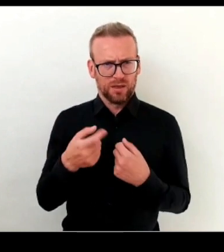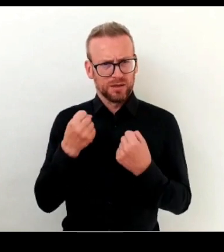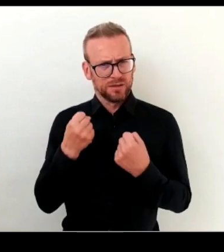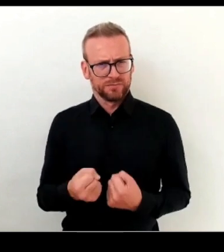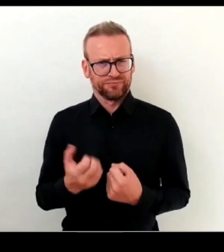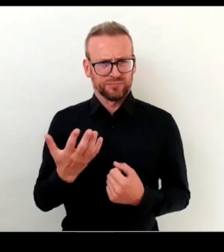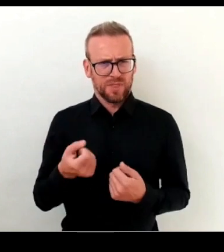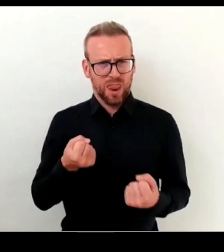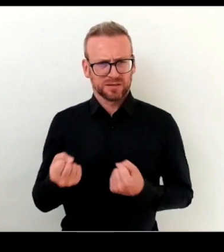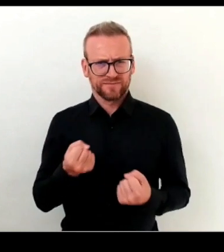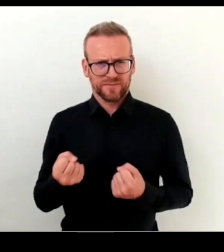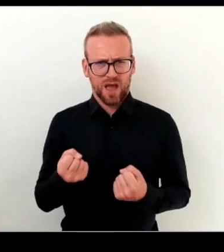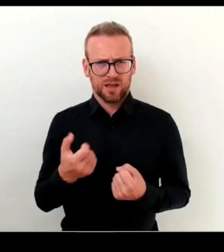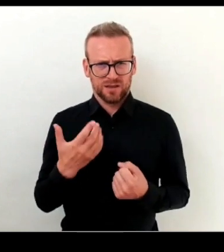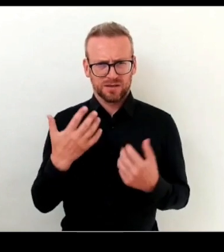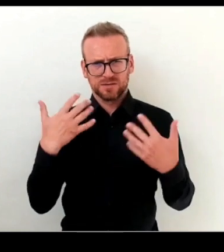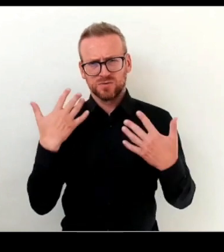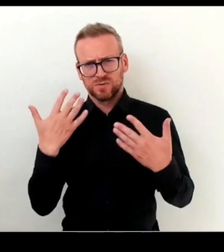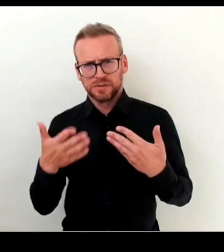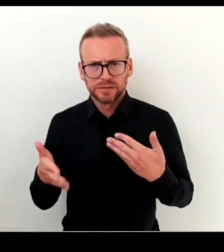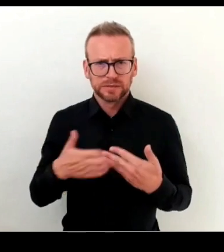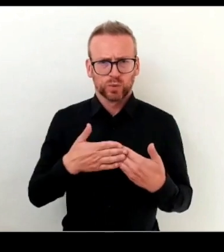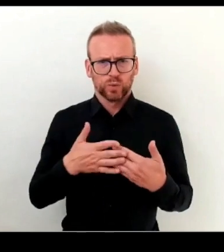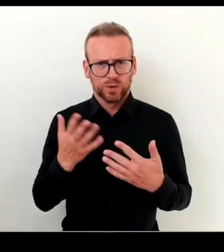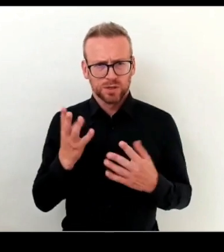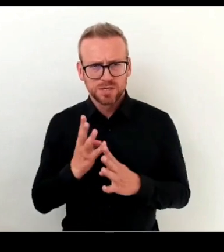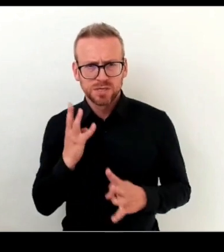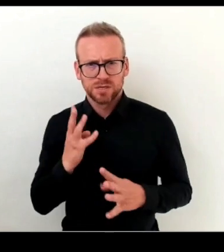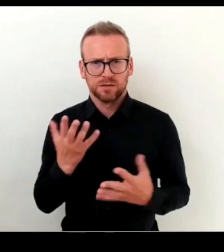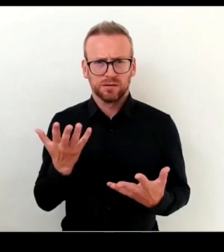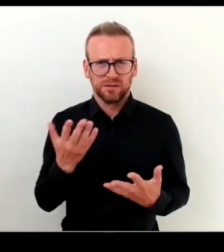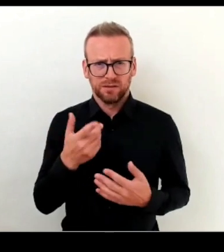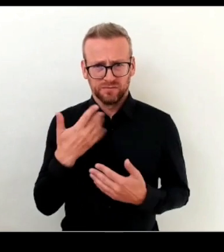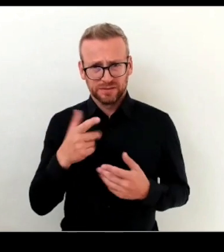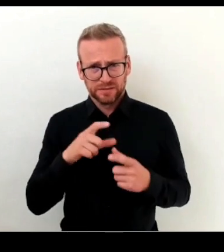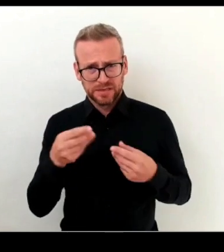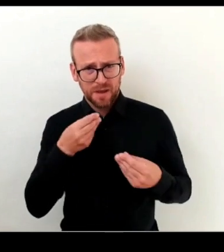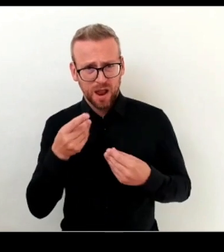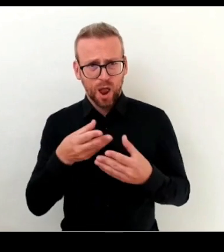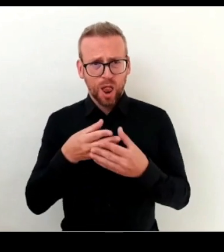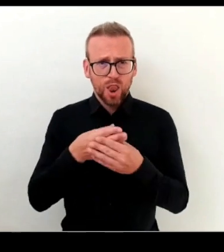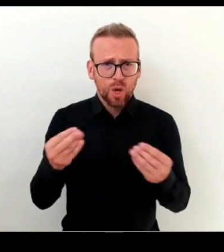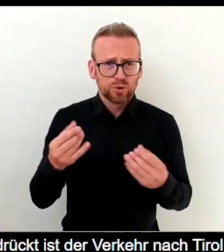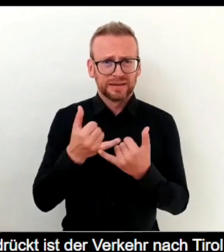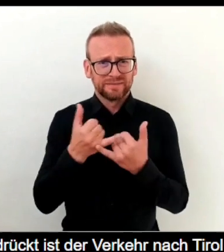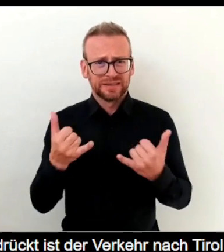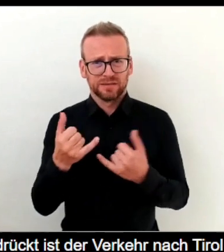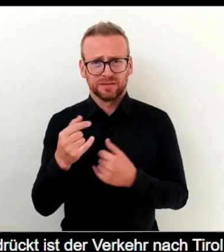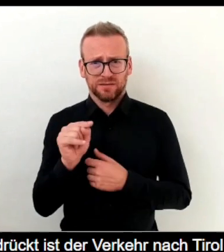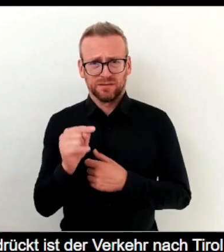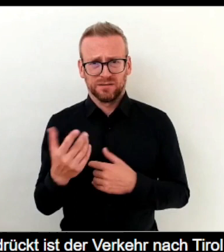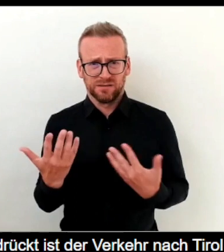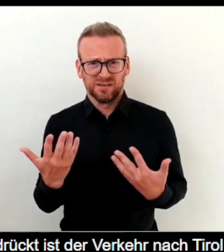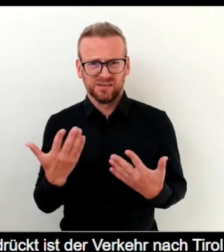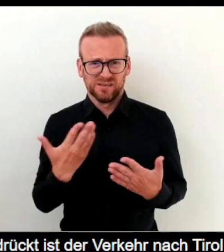in Bayern auslöst, absolut verstehen. Übrigens auch in Italien. Das ganze Thema Blockabfertigung, das ganze Thema kilometerlange